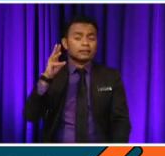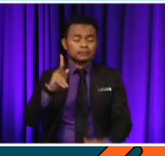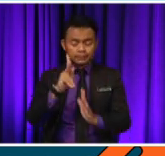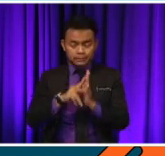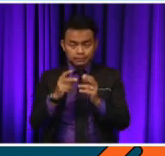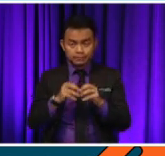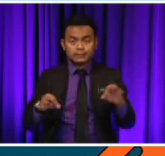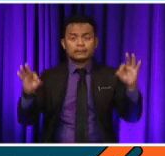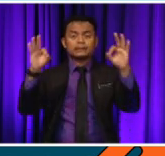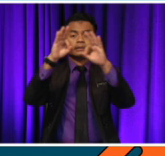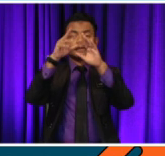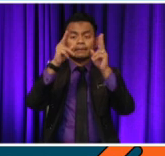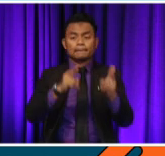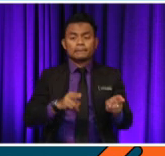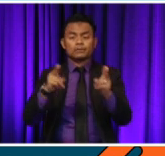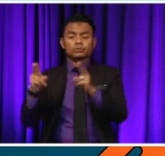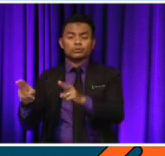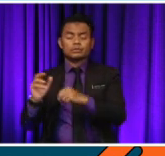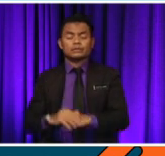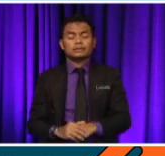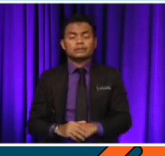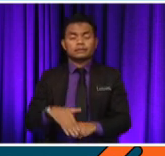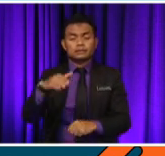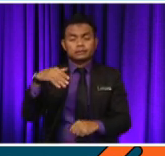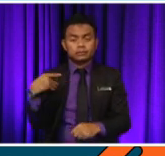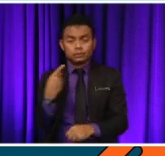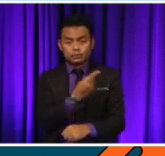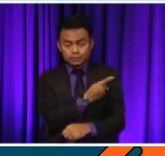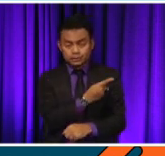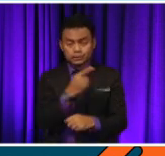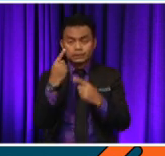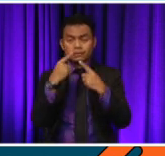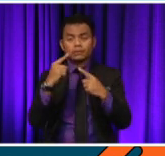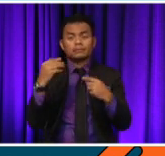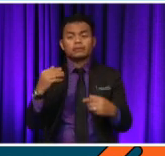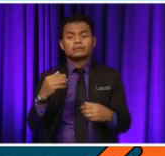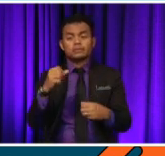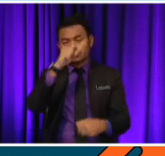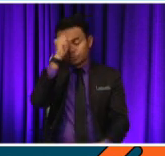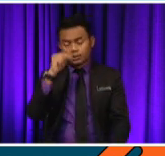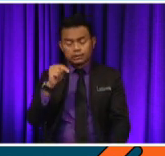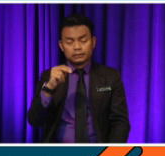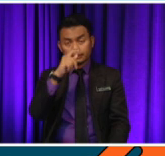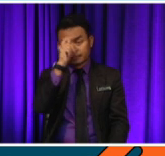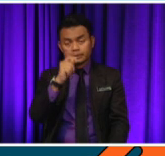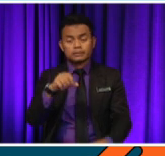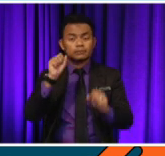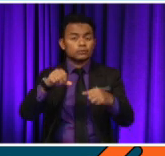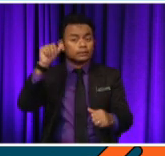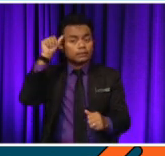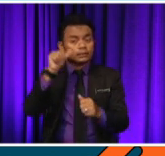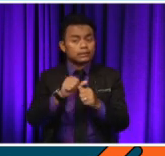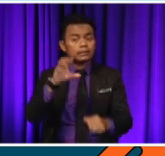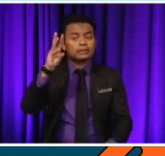Jadi sebelum kita menjawab kalau soalnya menyatukan enam Pekalongan Oke mudah-murid jadi 6